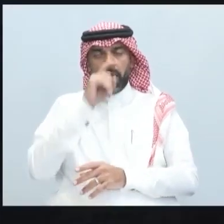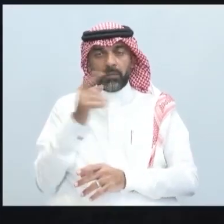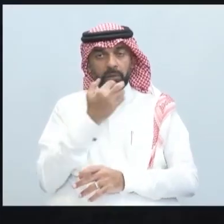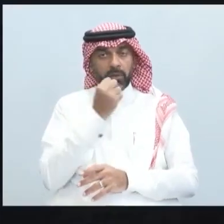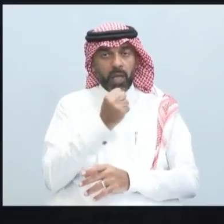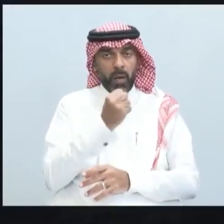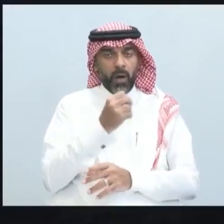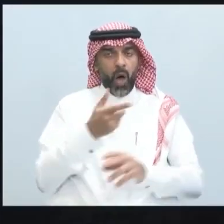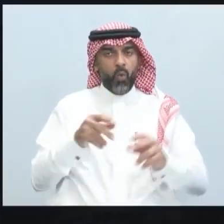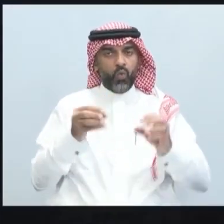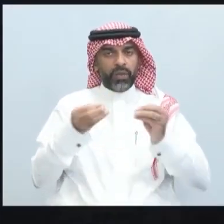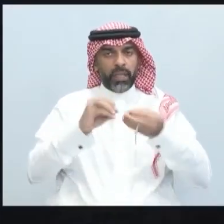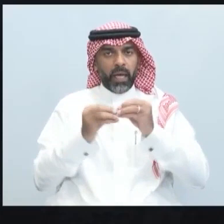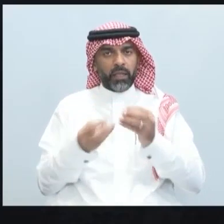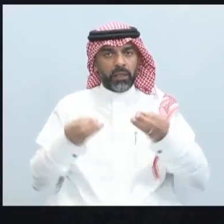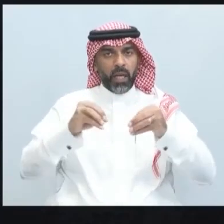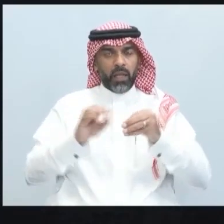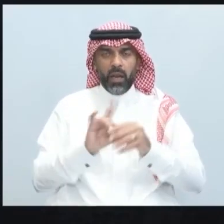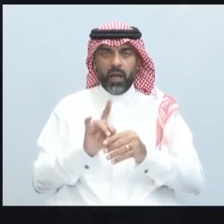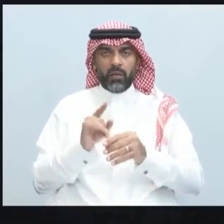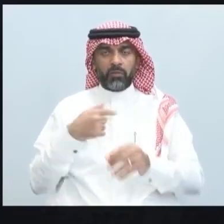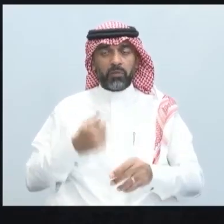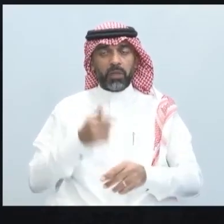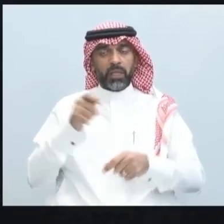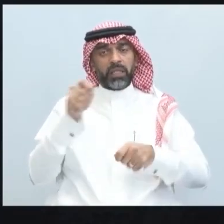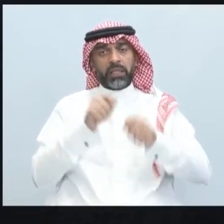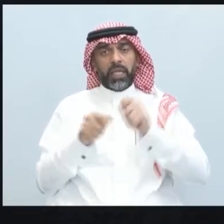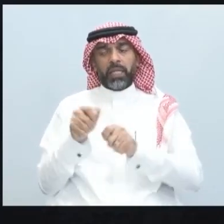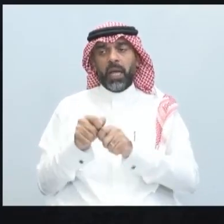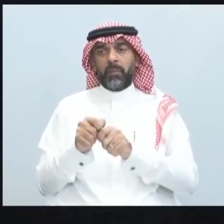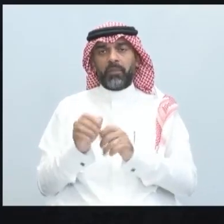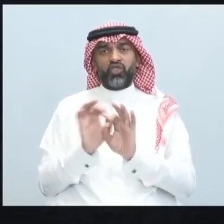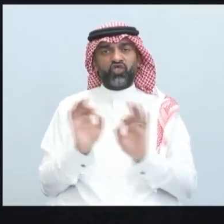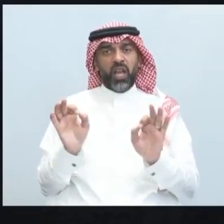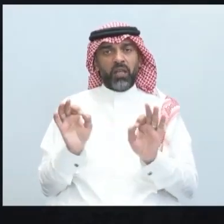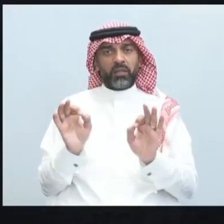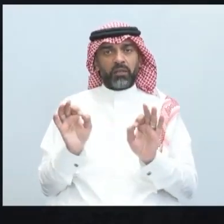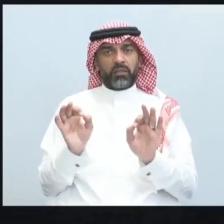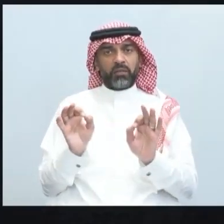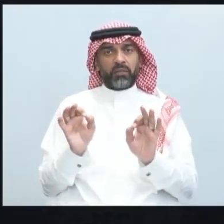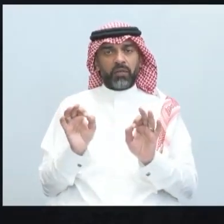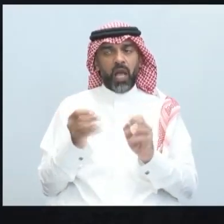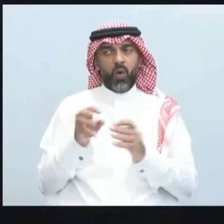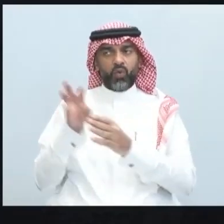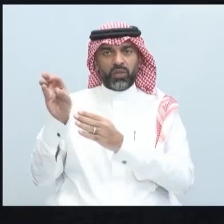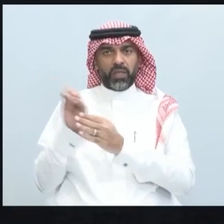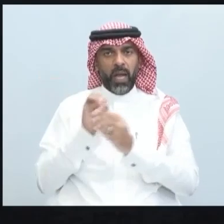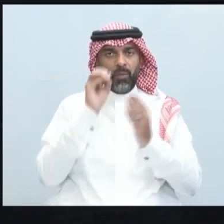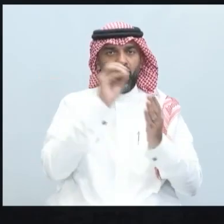أو تقنياً للغاية، فبإمكانك استخدام قوالب البريد الإلكتروني الجاهزة أو محرر السحب